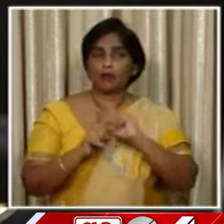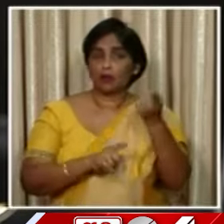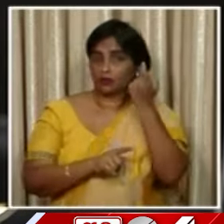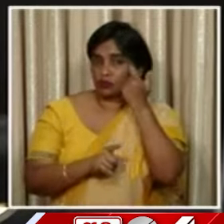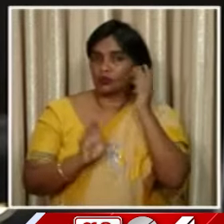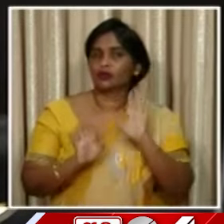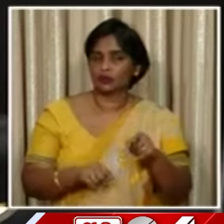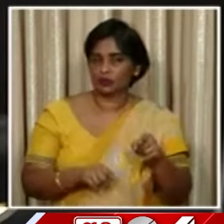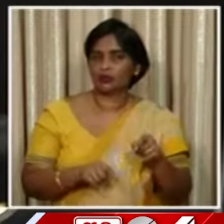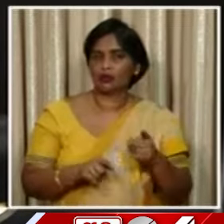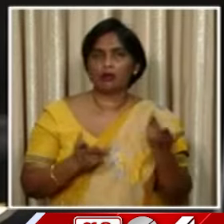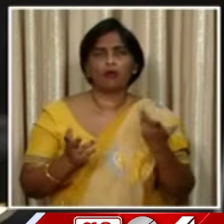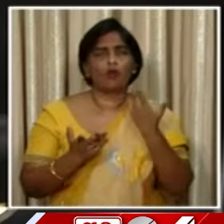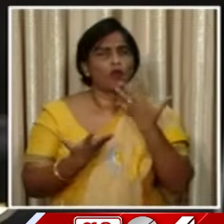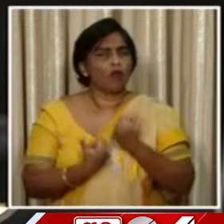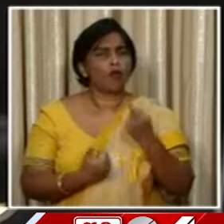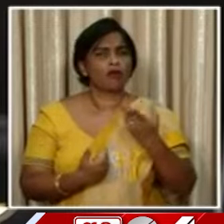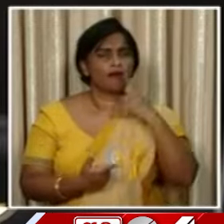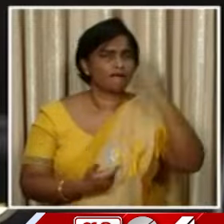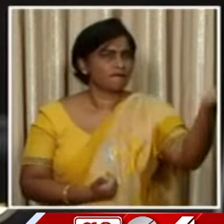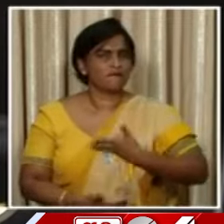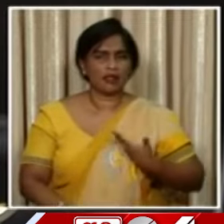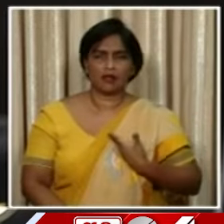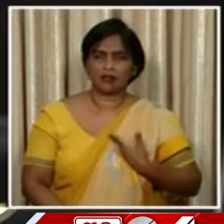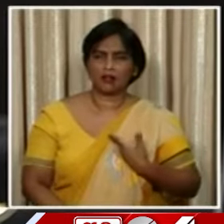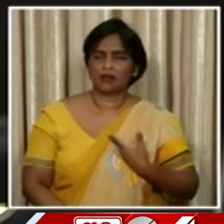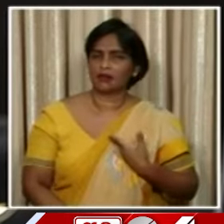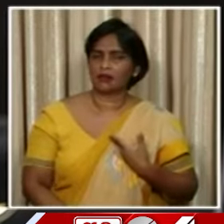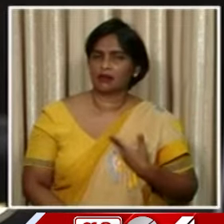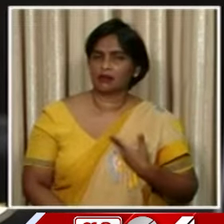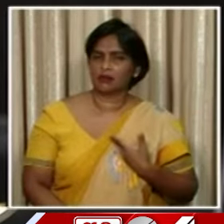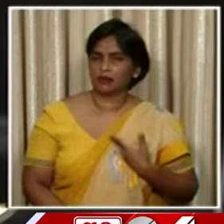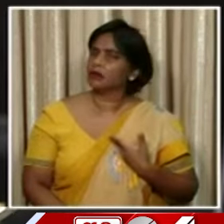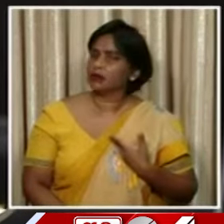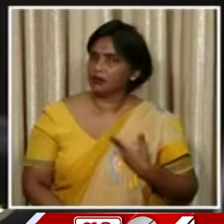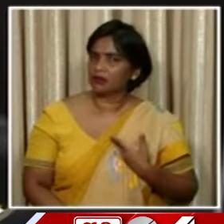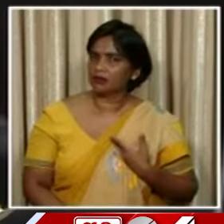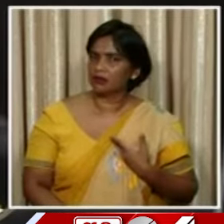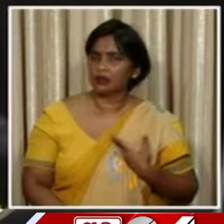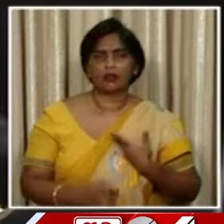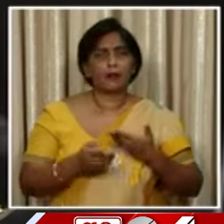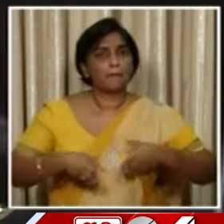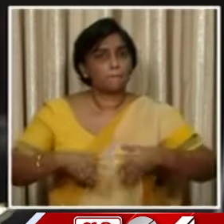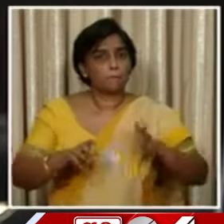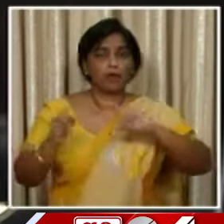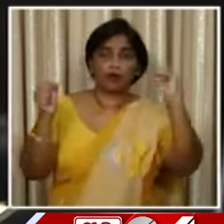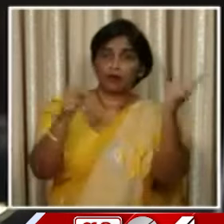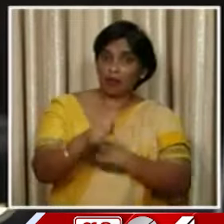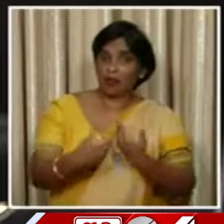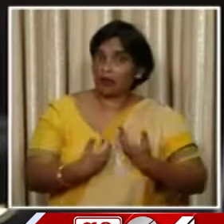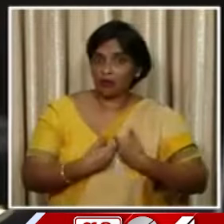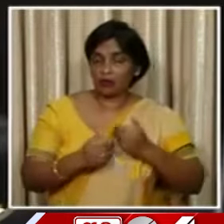දැනගන්නවා. කාටද ඕනකම තියෙන්නේ මේ මට ගහන්න? හරි, එතකොට දැන් පාර යනකොට මරලා දැම්මොත් මාව